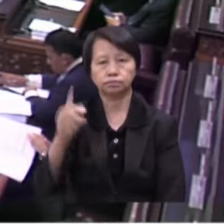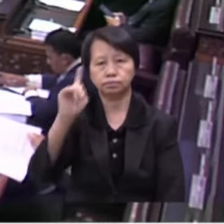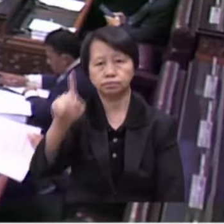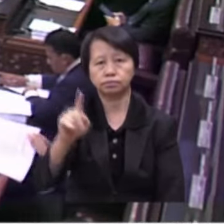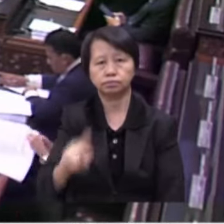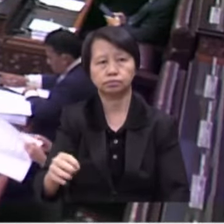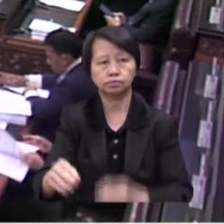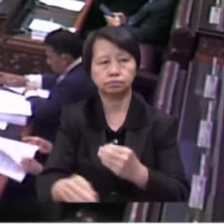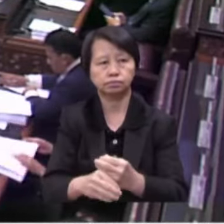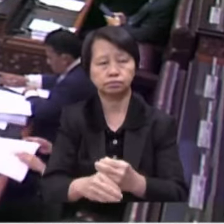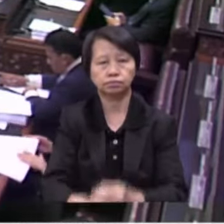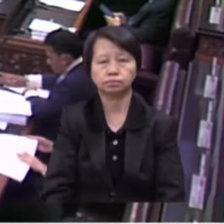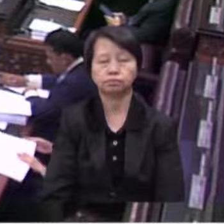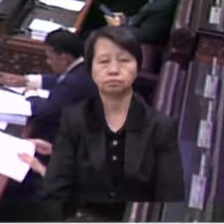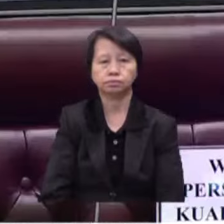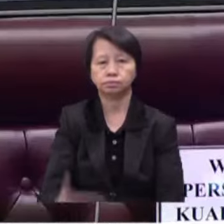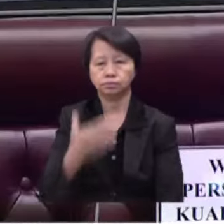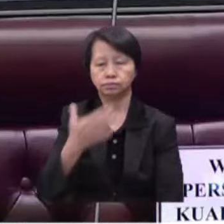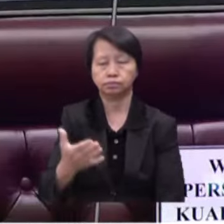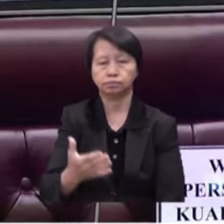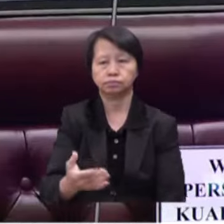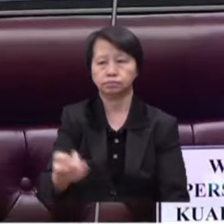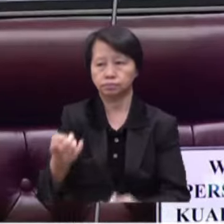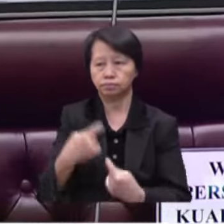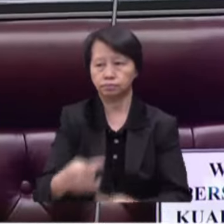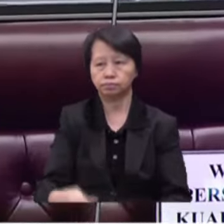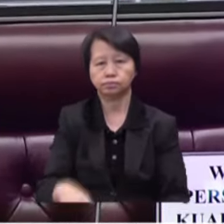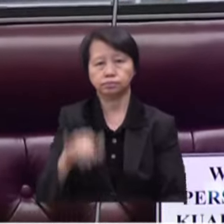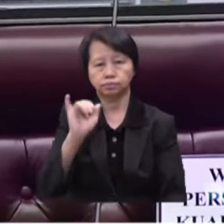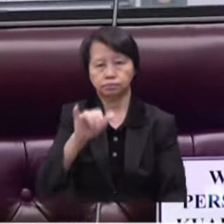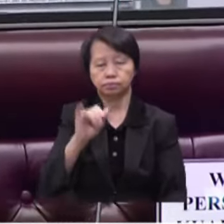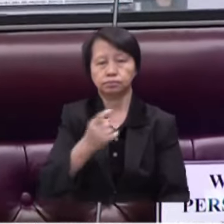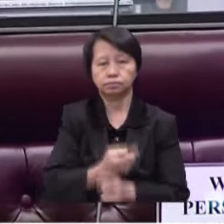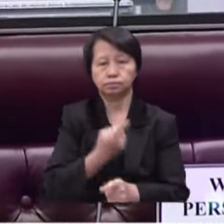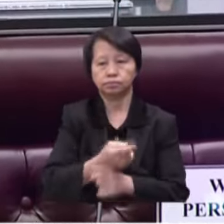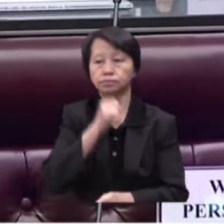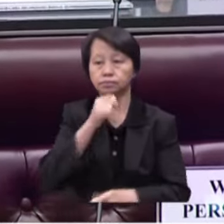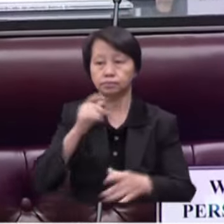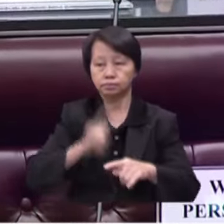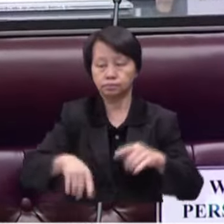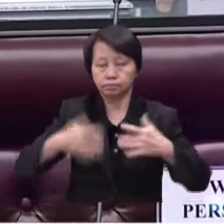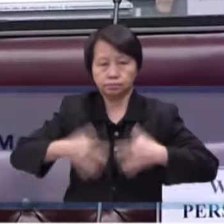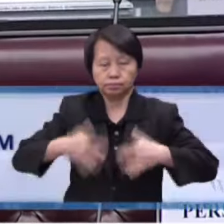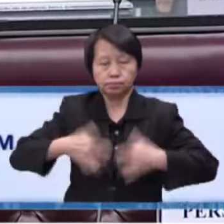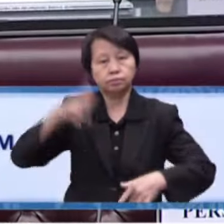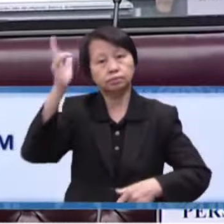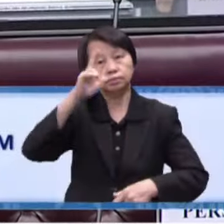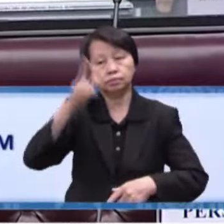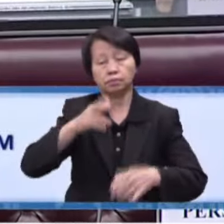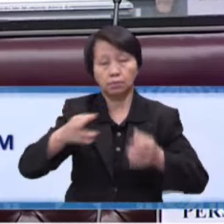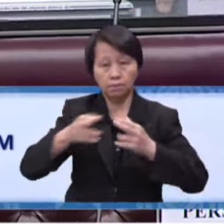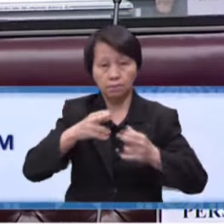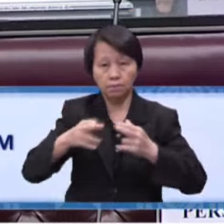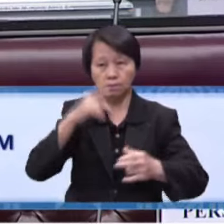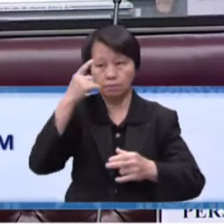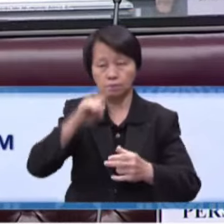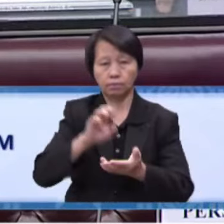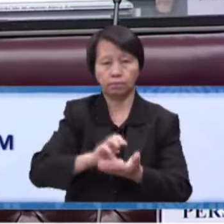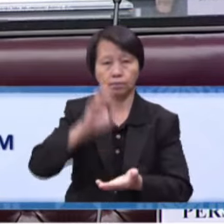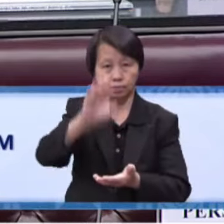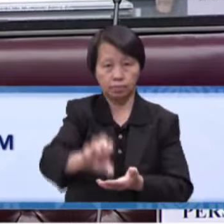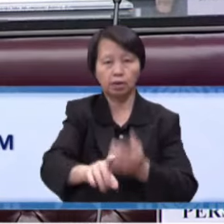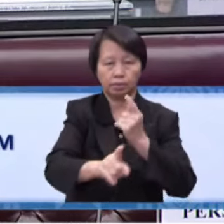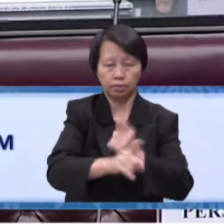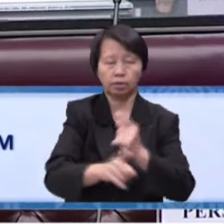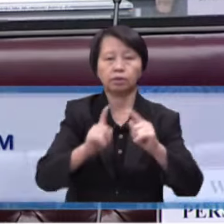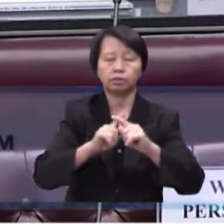terima kasih atas jawaban menteri memang tidak dapat nafikan ada kepulauan untuk kerajaan menguruskan risiko untuk Pelabuhan namun